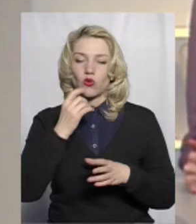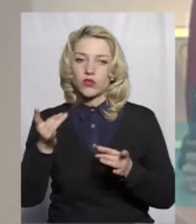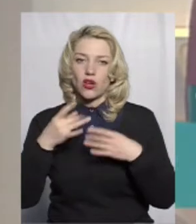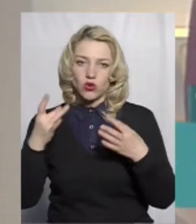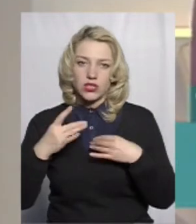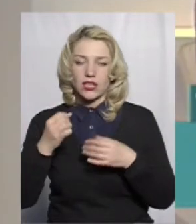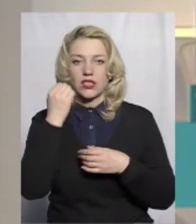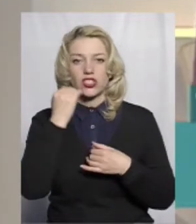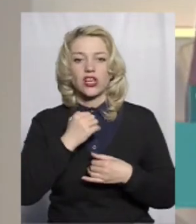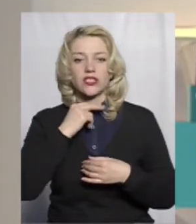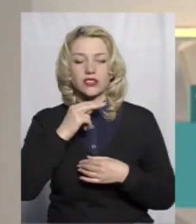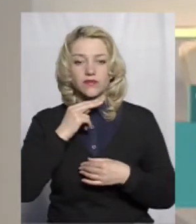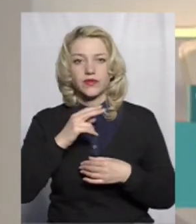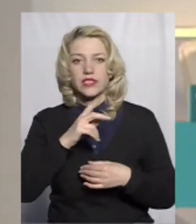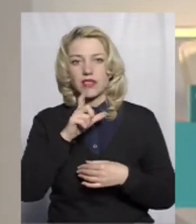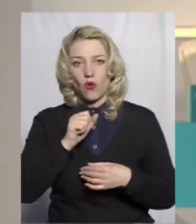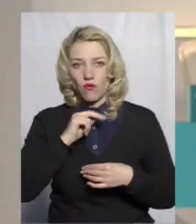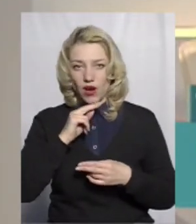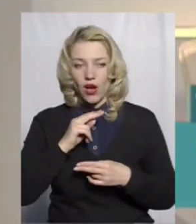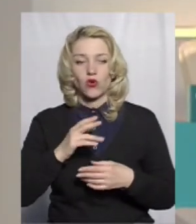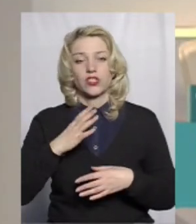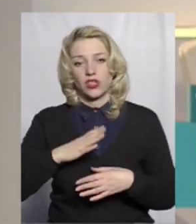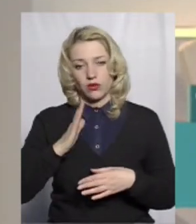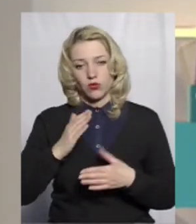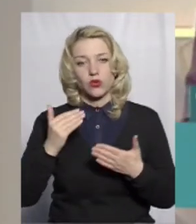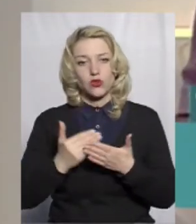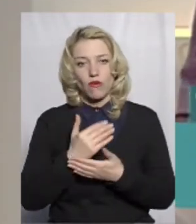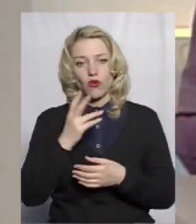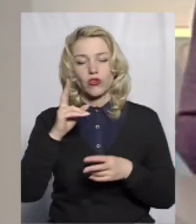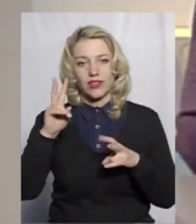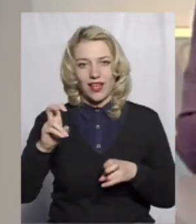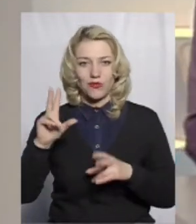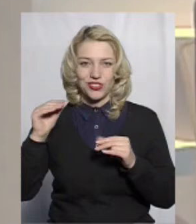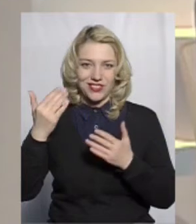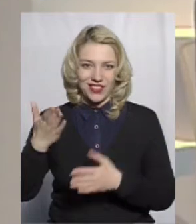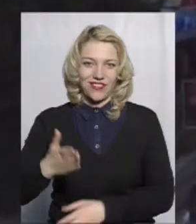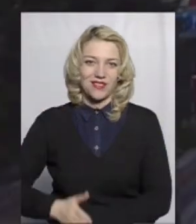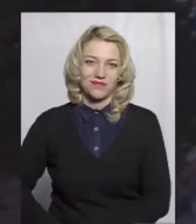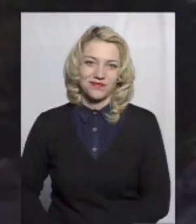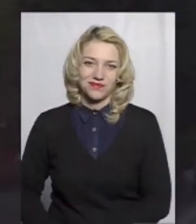шановні, за увагу. Завтра у цій же порі будемо чекати вас уже з новою темою. Нехай щастить.